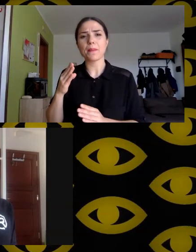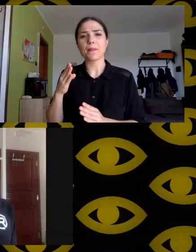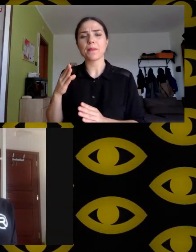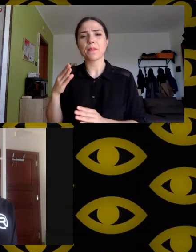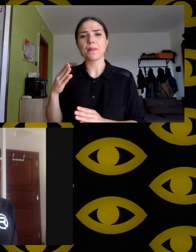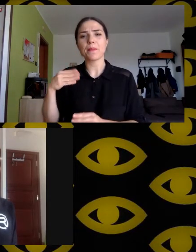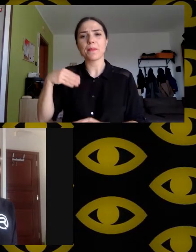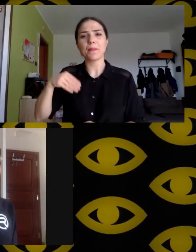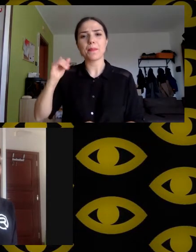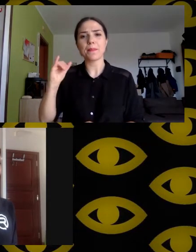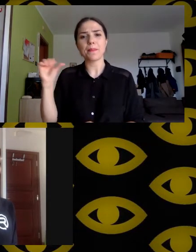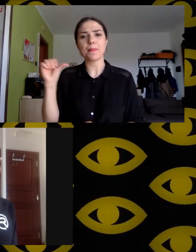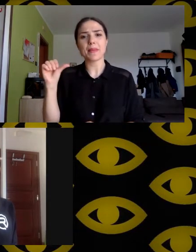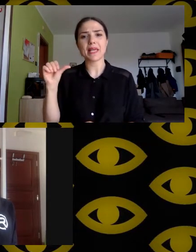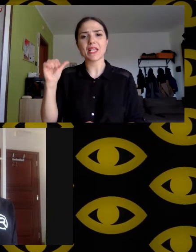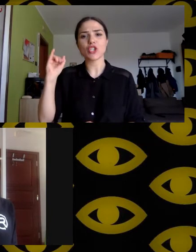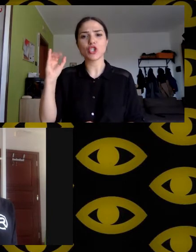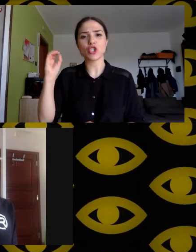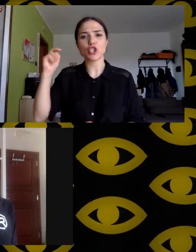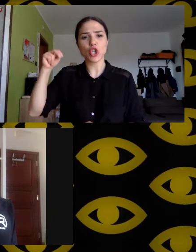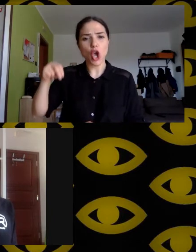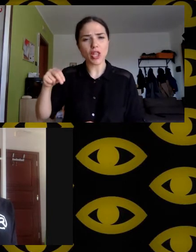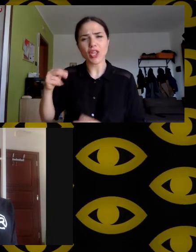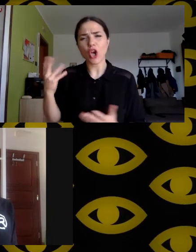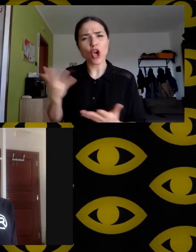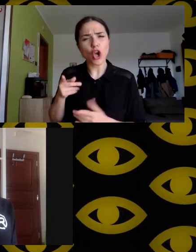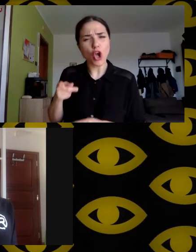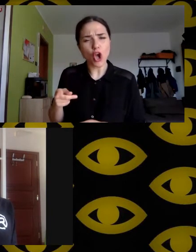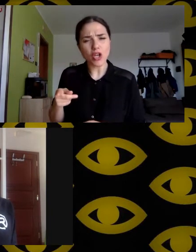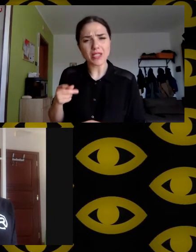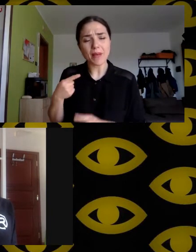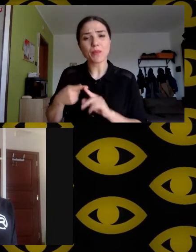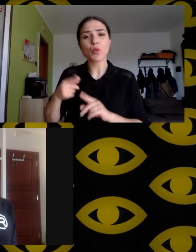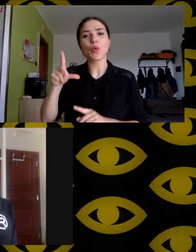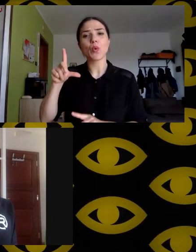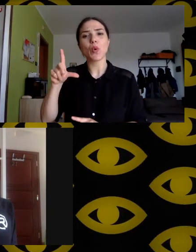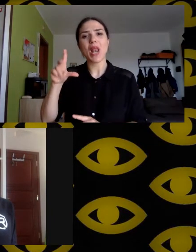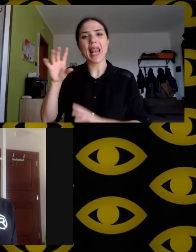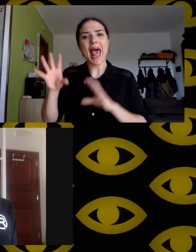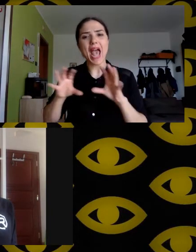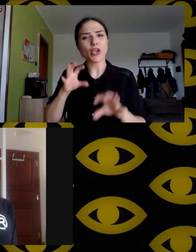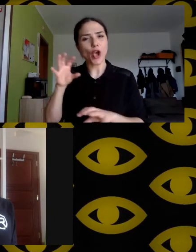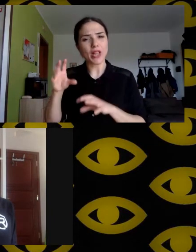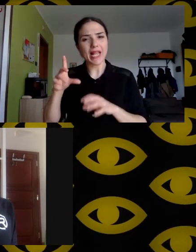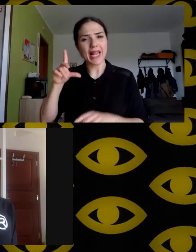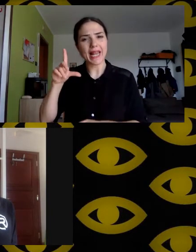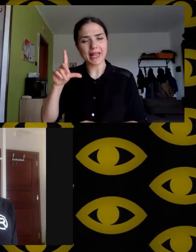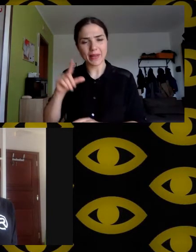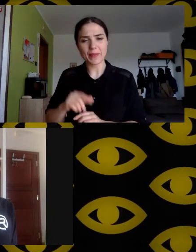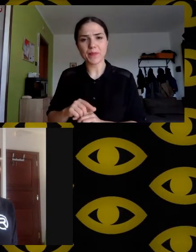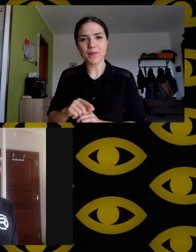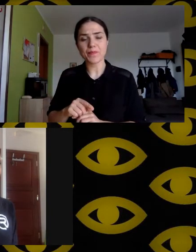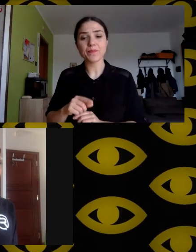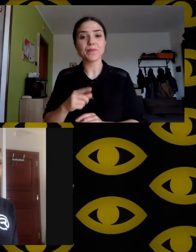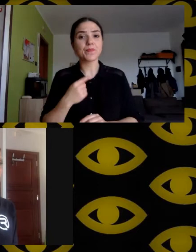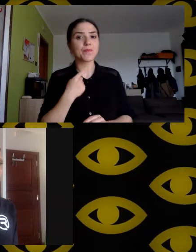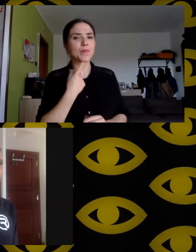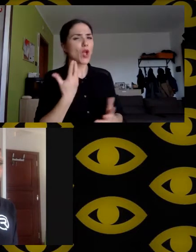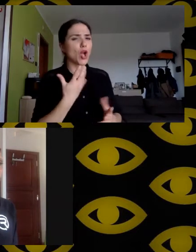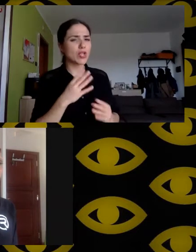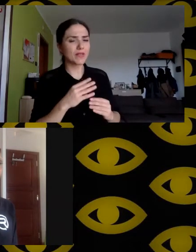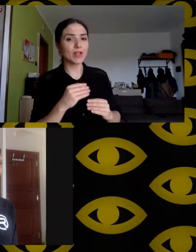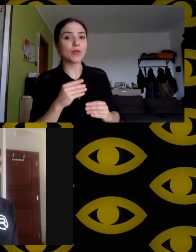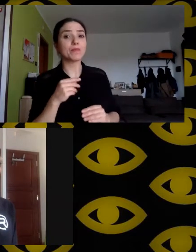Mission? Con la Christian Blind Mission ho fatto forse una delle esperienze più belle in assoluto, che mi